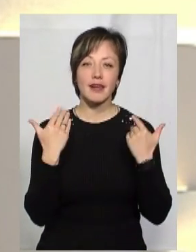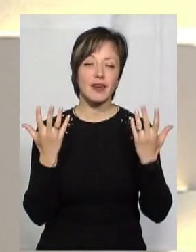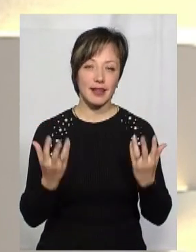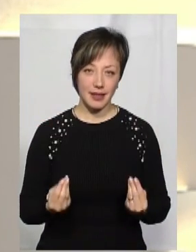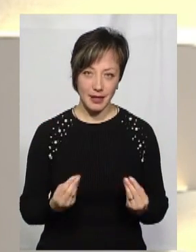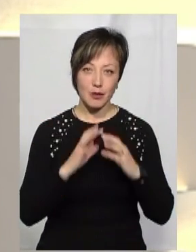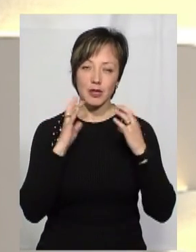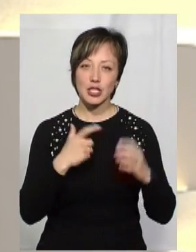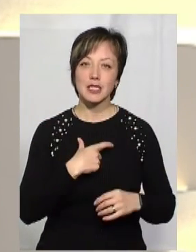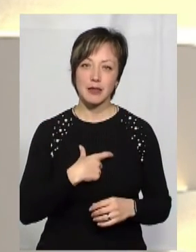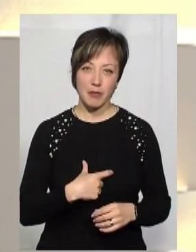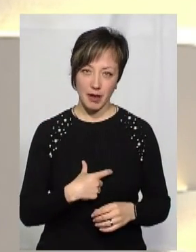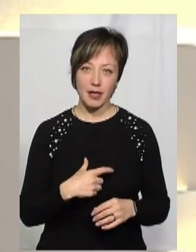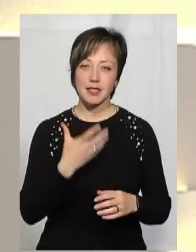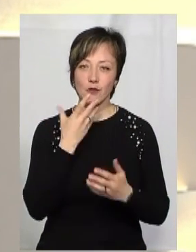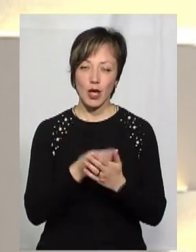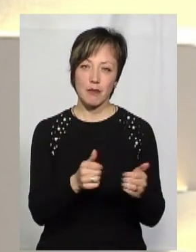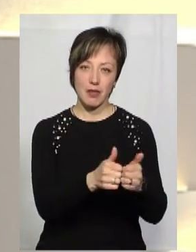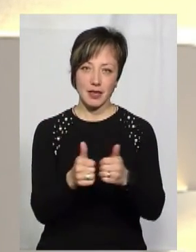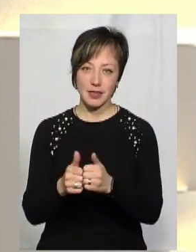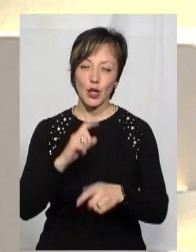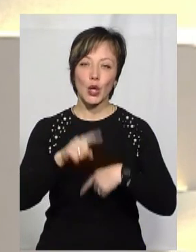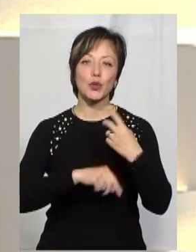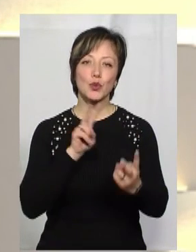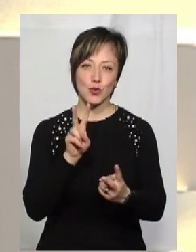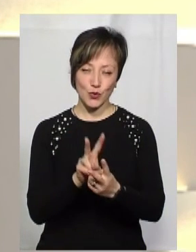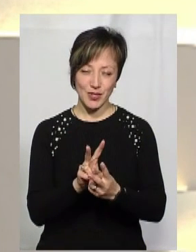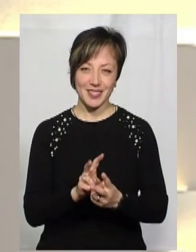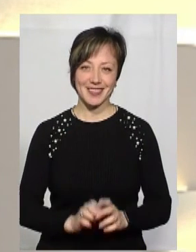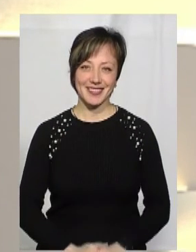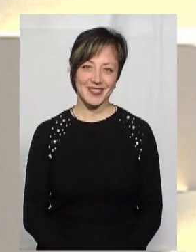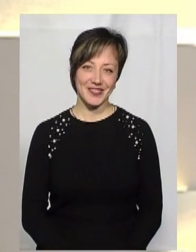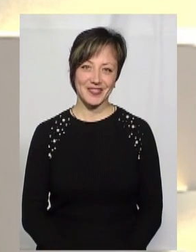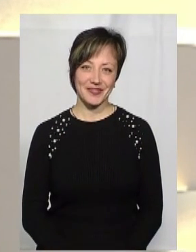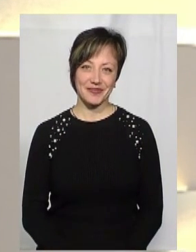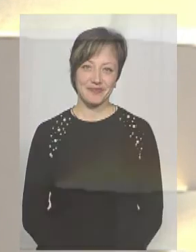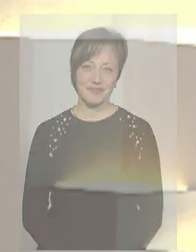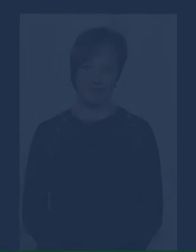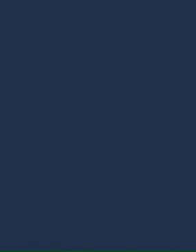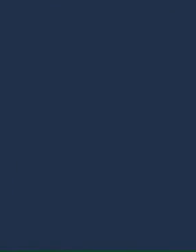вихідних, бережіть себе і своїх близьких. До зустрічі в наступній темі дня.